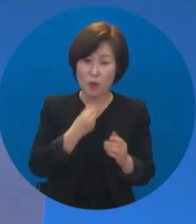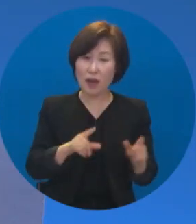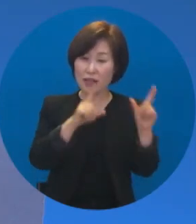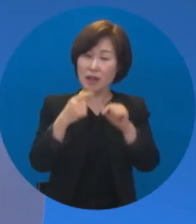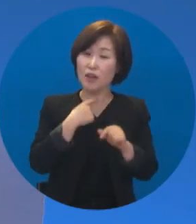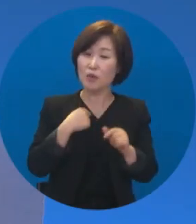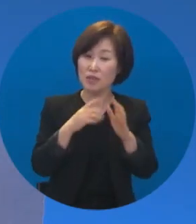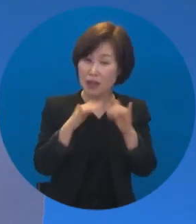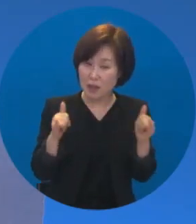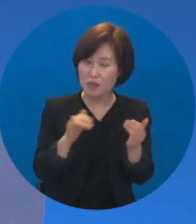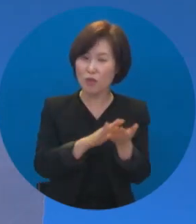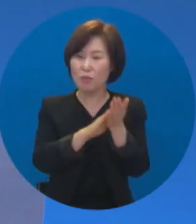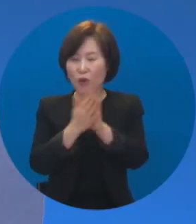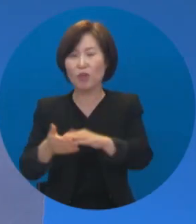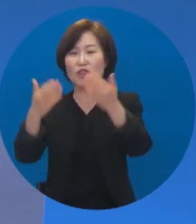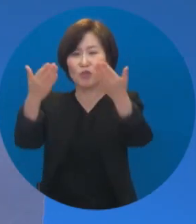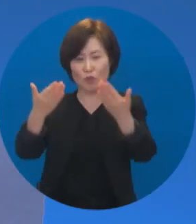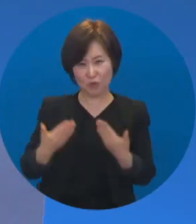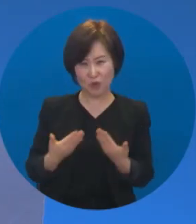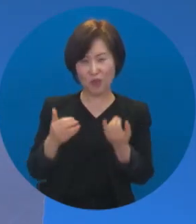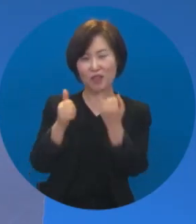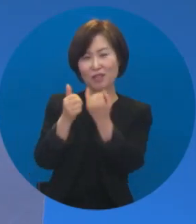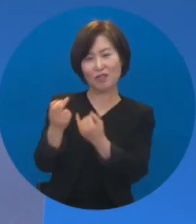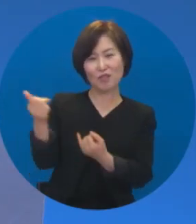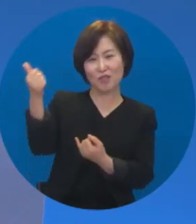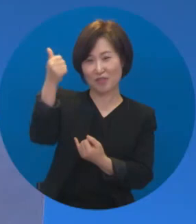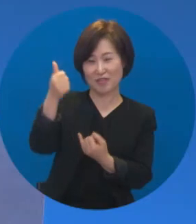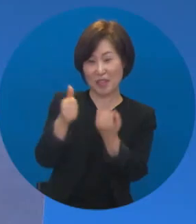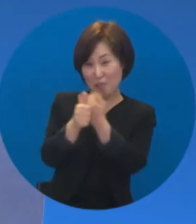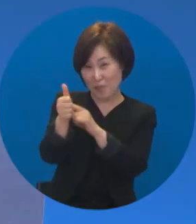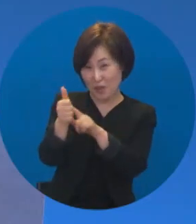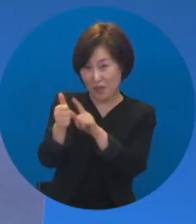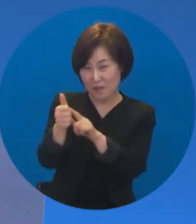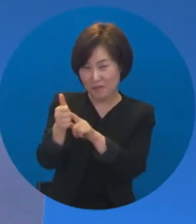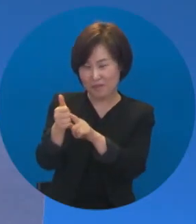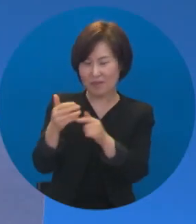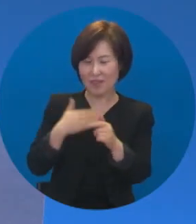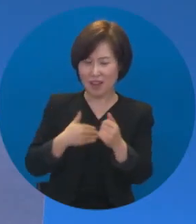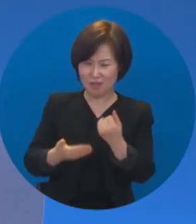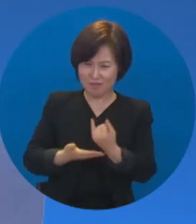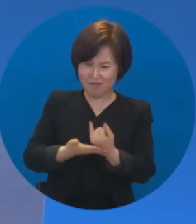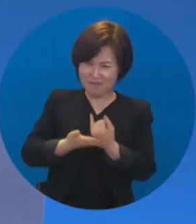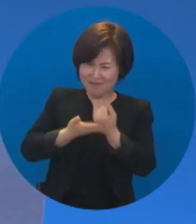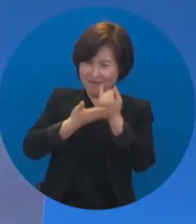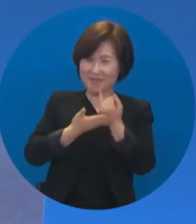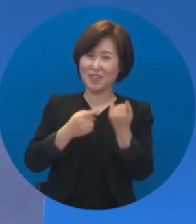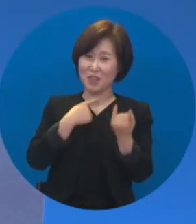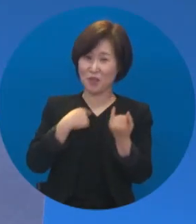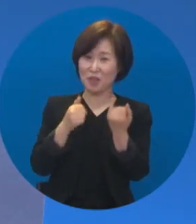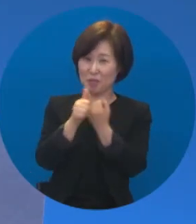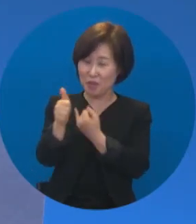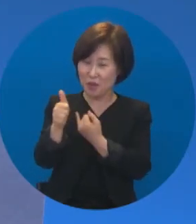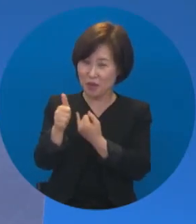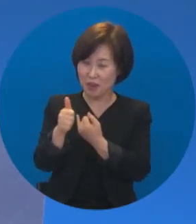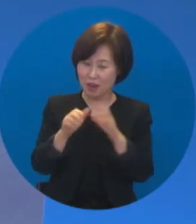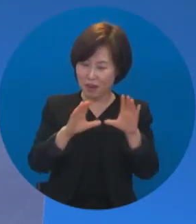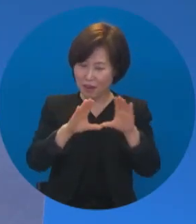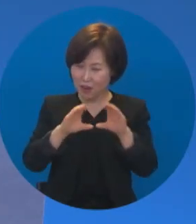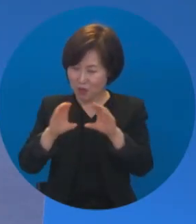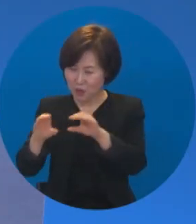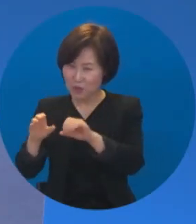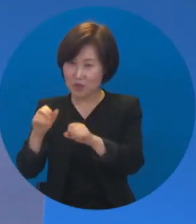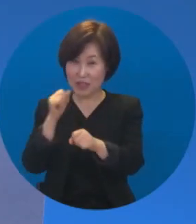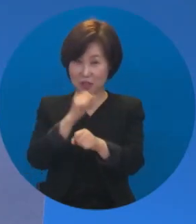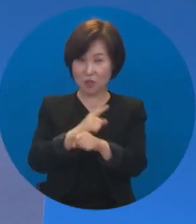그만큼 그는 저를 너무 존귀하게 여겨줬거든요. 귀하게 여겨주는 거. 그리고 온유하고 성실한